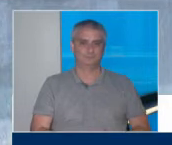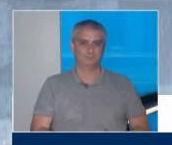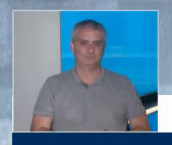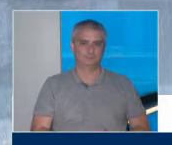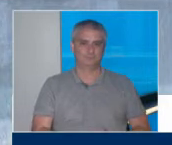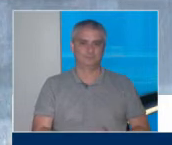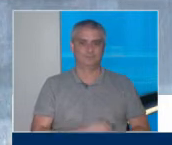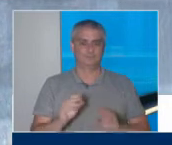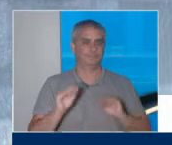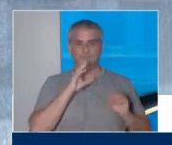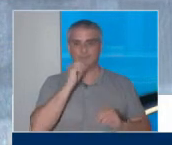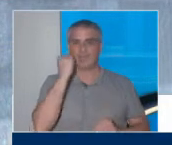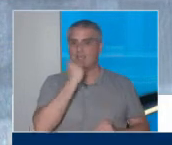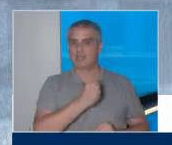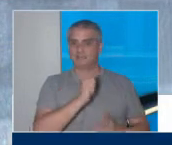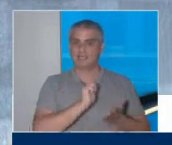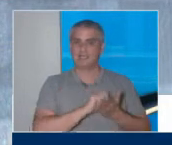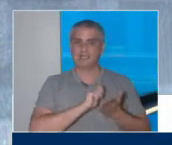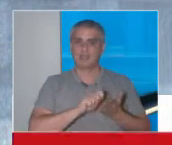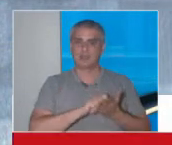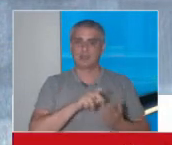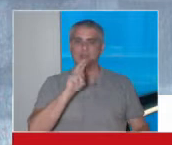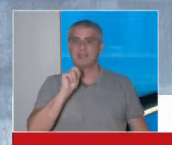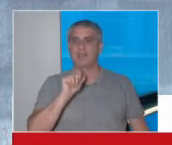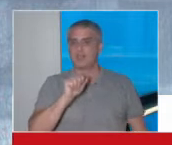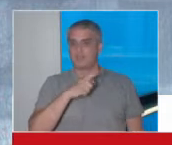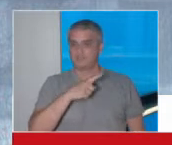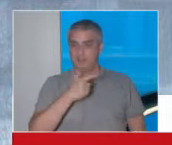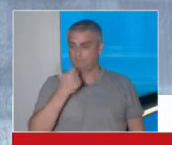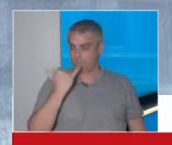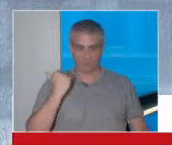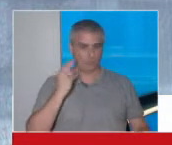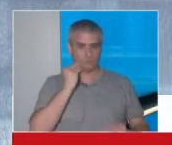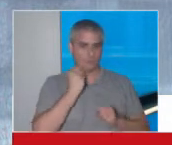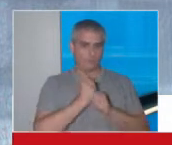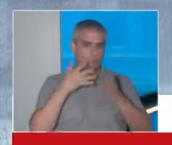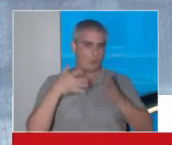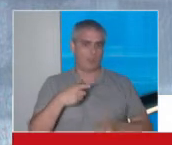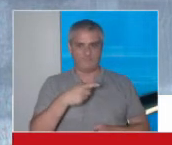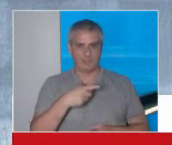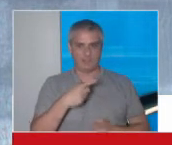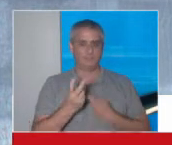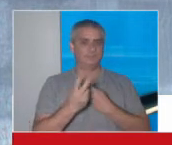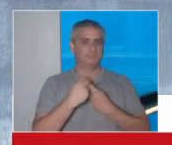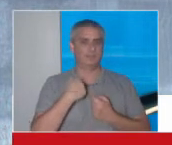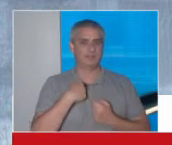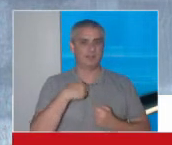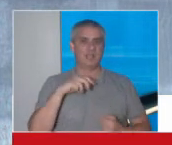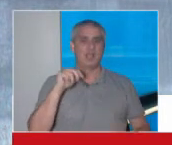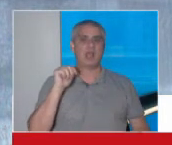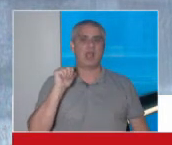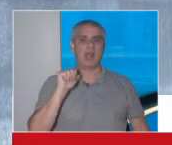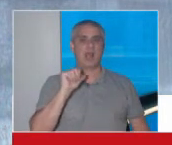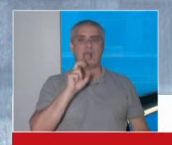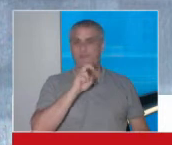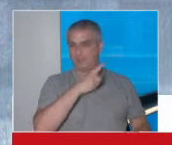מכאן לרצח העיתונאי נידאל אגבריה, שהלווייתו נערכה אחר הצהריים, מצטרף אלינו אלה אגבריה, בן